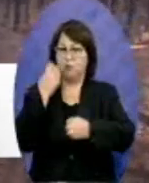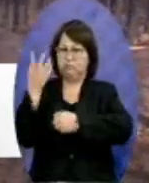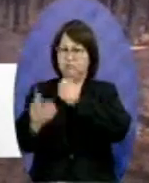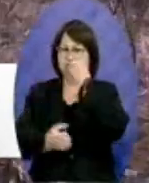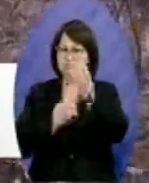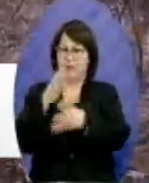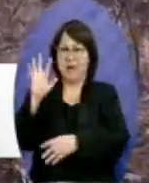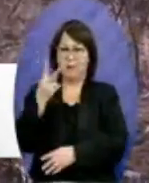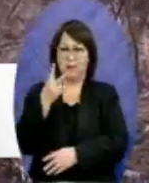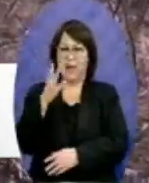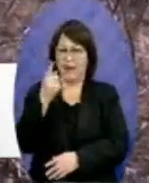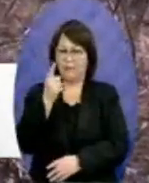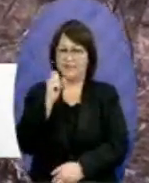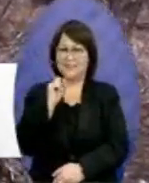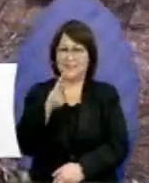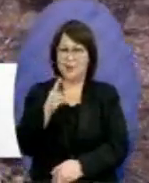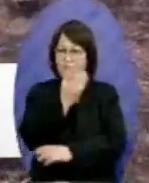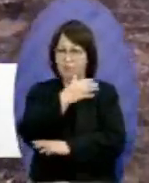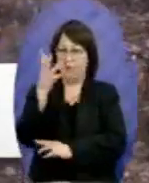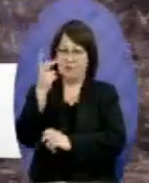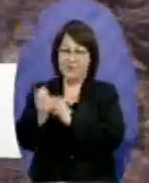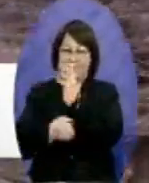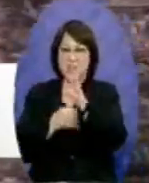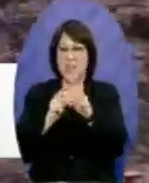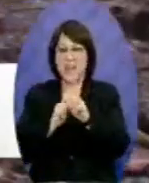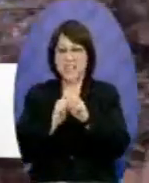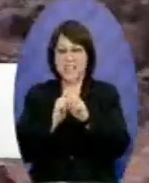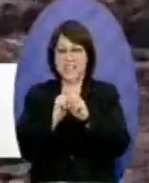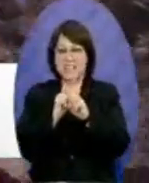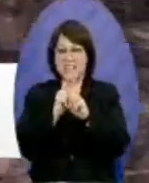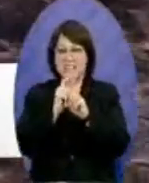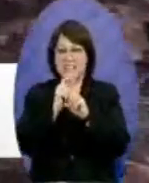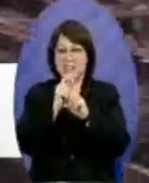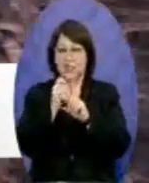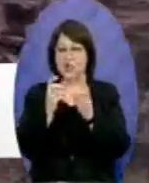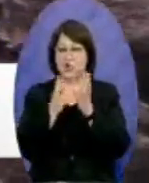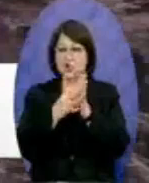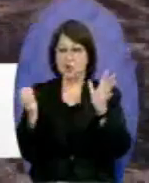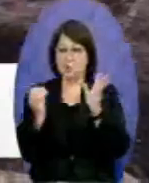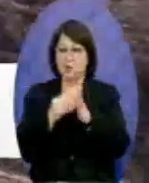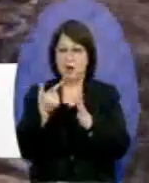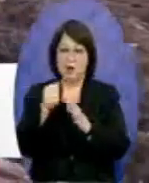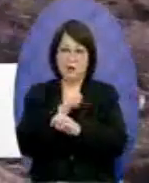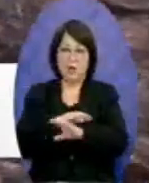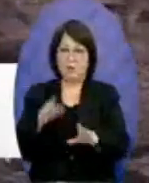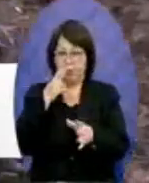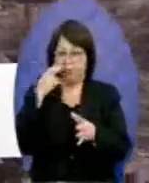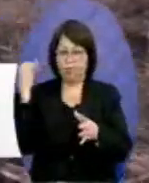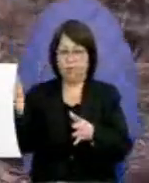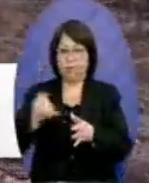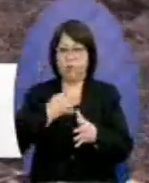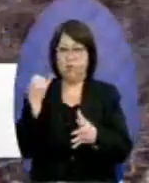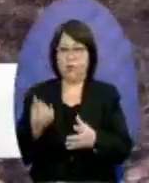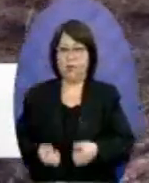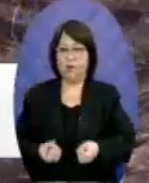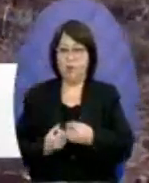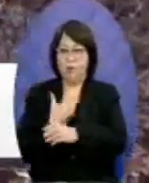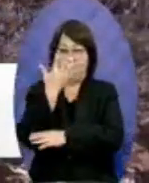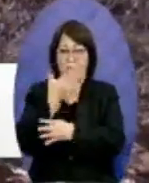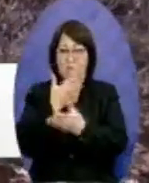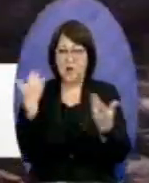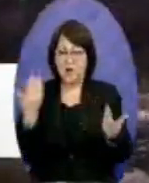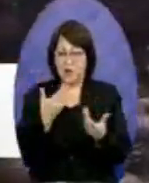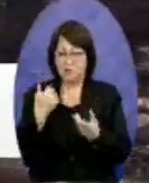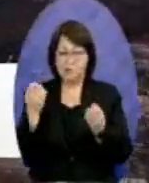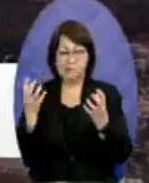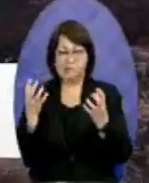ой шатсан. Харин ойн хөнөөлт шавж ясуулж 900 мянган га талбай хөнөөлийн голомттой гэж гарсан байна. Ойн тухай үндэсний хөтөлбөрийн